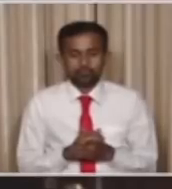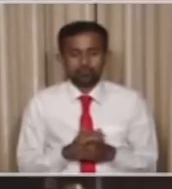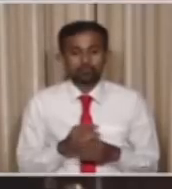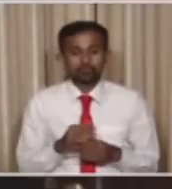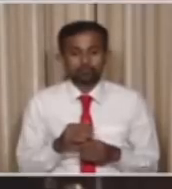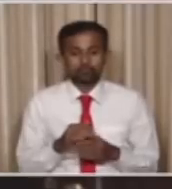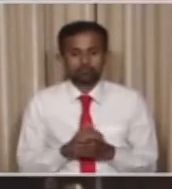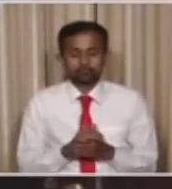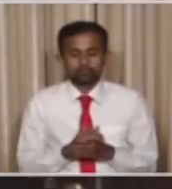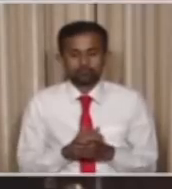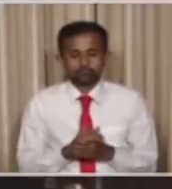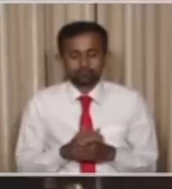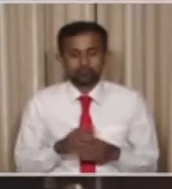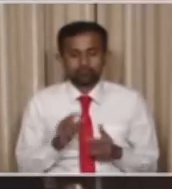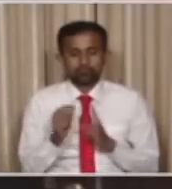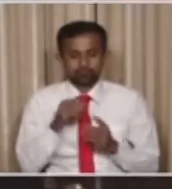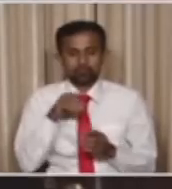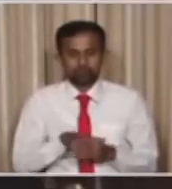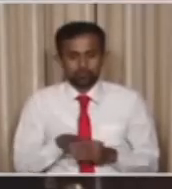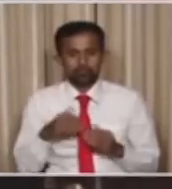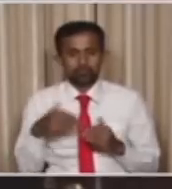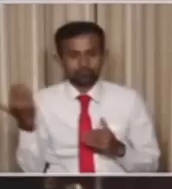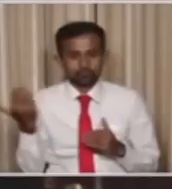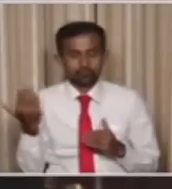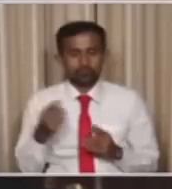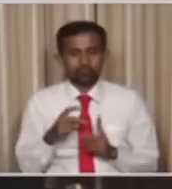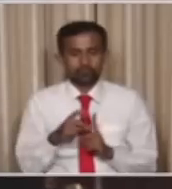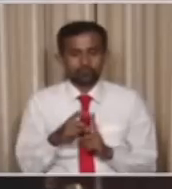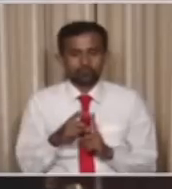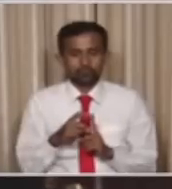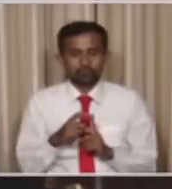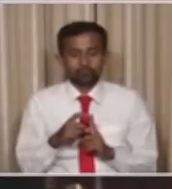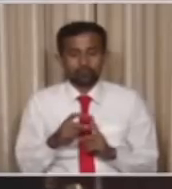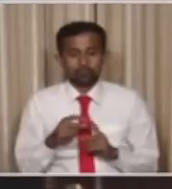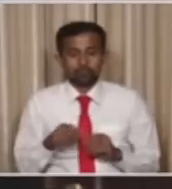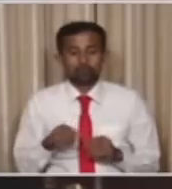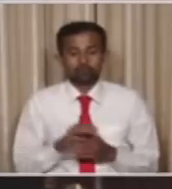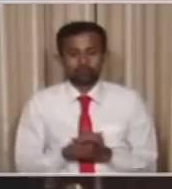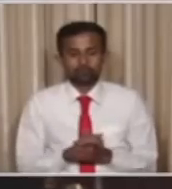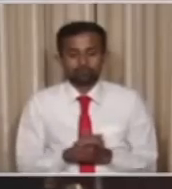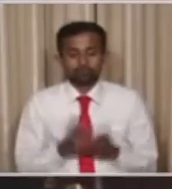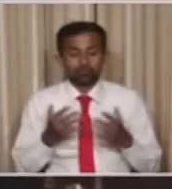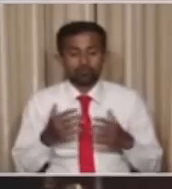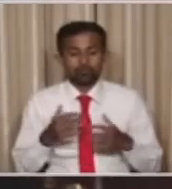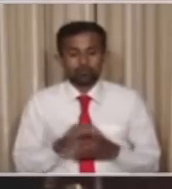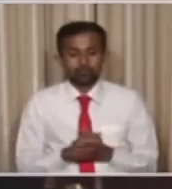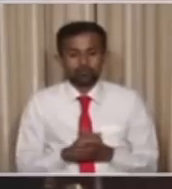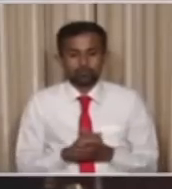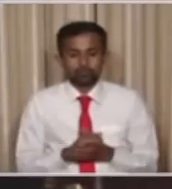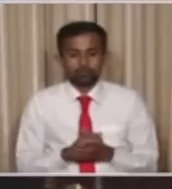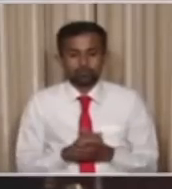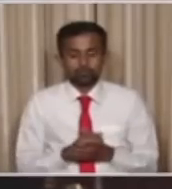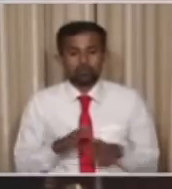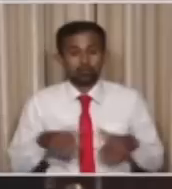තිබුණු අපි මේ පාර්ලිමේන්තුව තුලත් පිටතත් ඉතා බරපතල සාකච්ඡා කරන වෙලාවේ ගොඩක් වෙලාවට ඉතාම හාස්‍යයෙන් තමයි